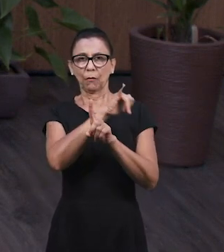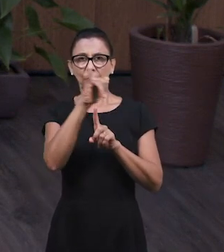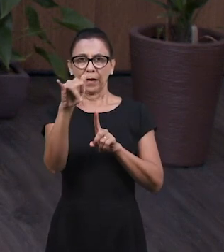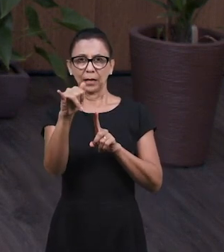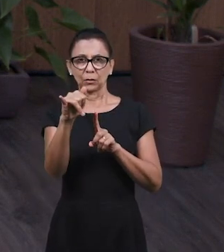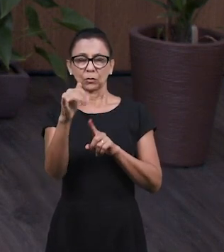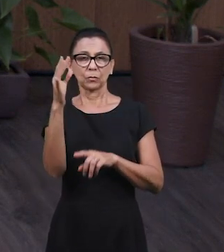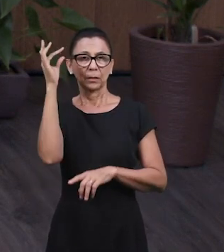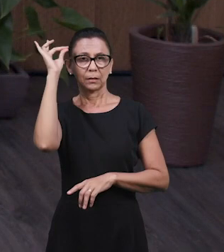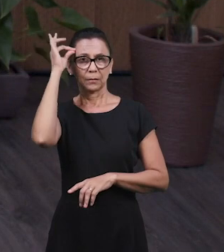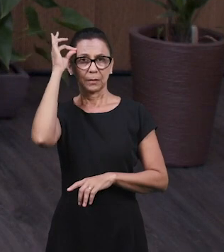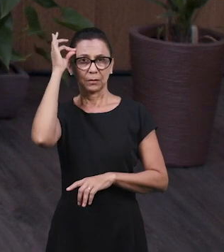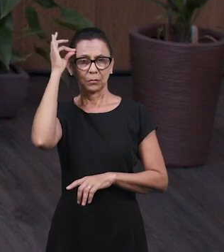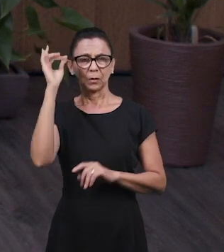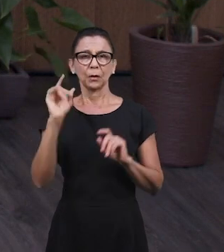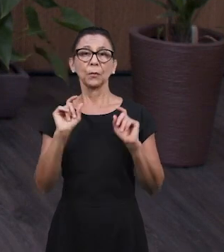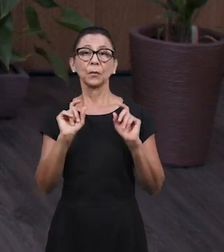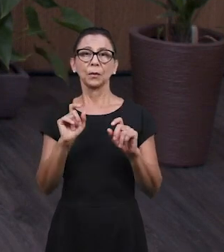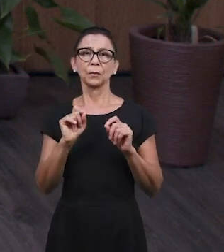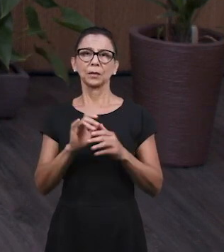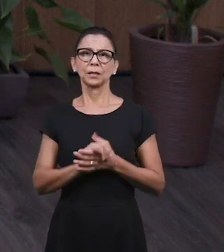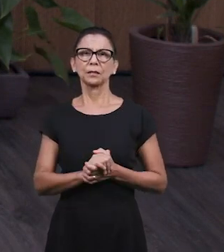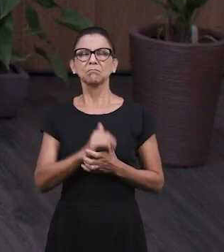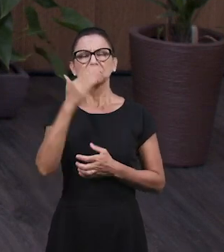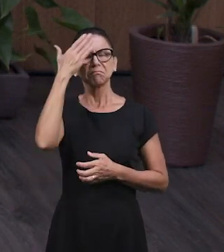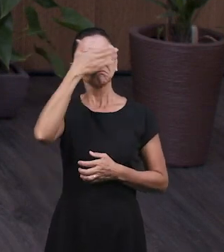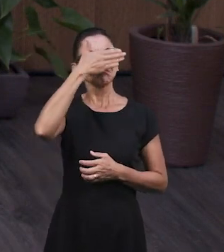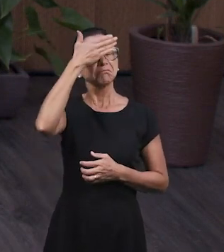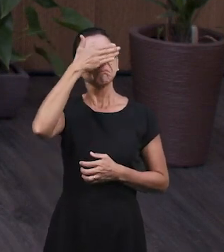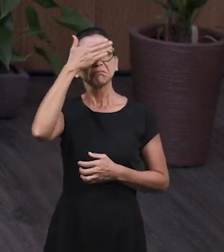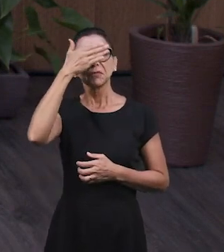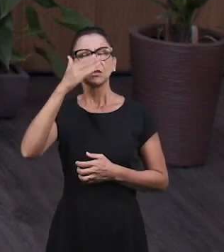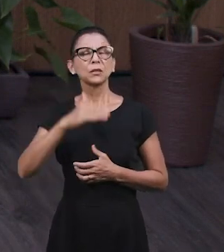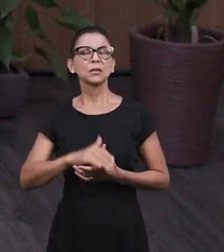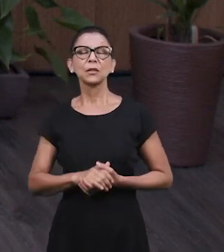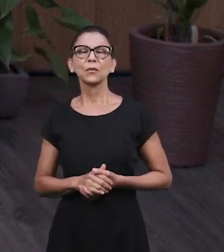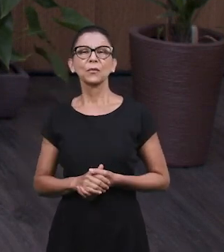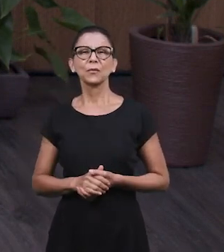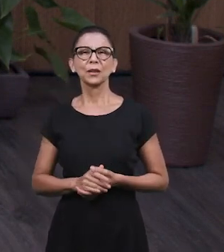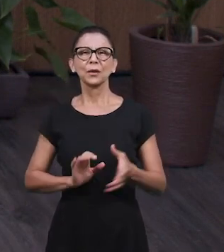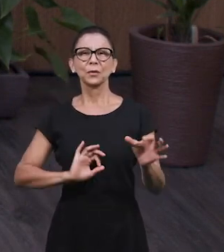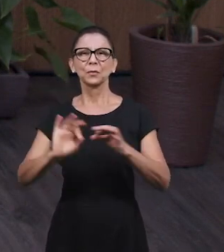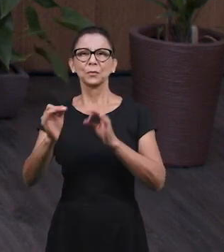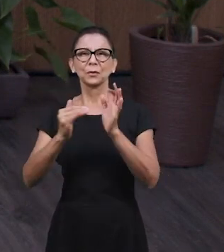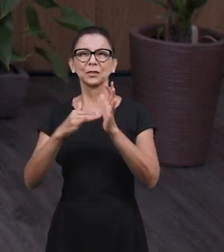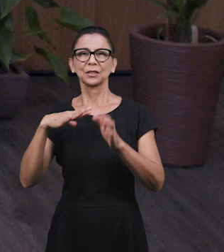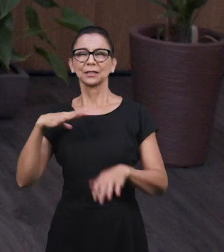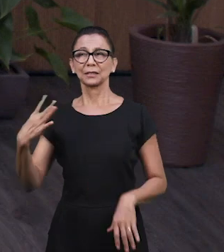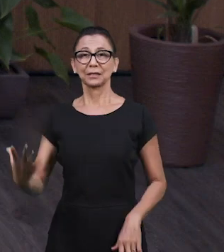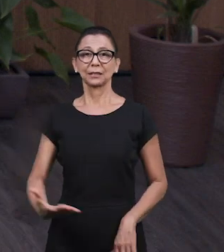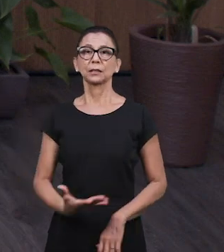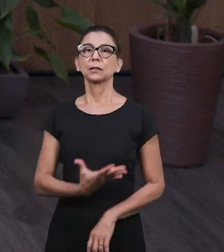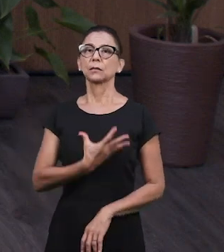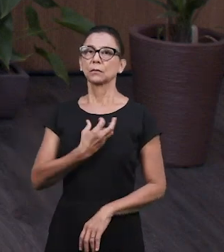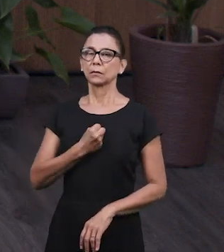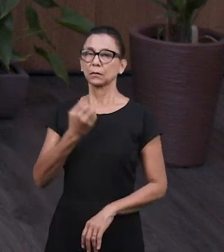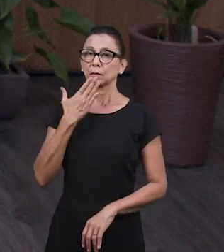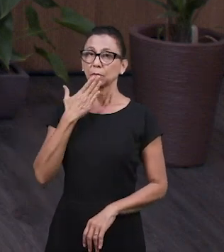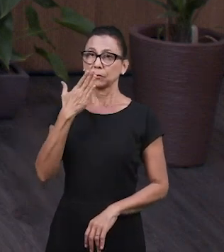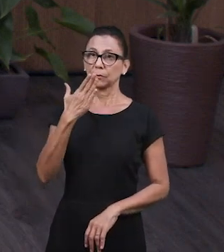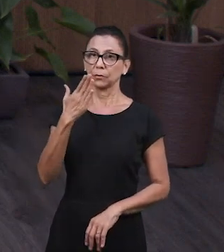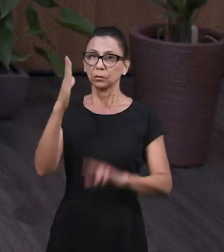spirituel, est celui qui n'arrive pas à voir la lumière. Il n'a pas le projet de